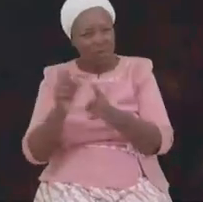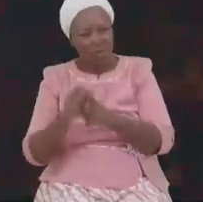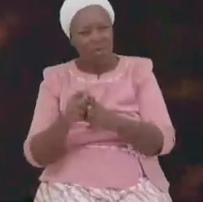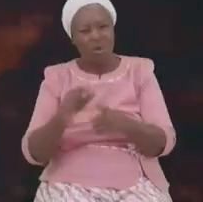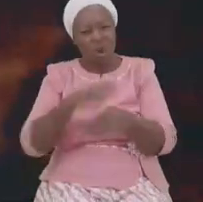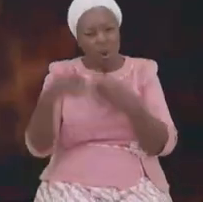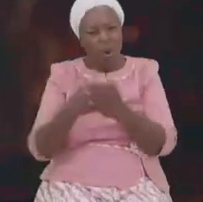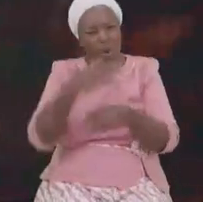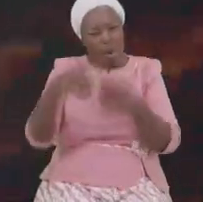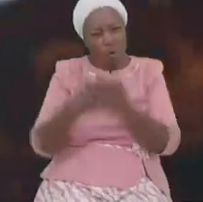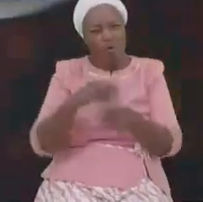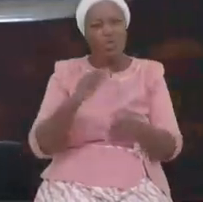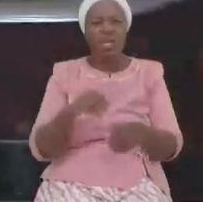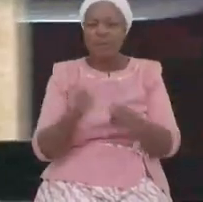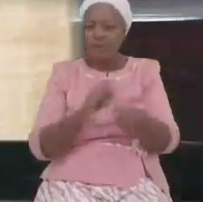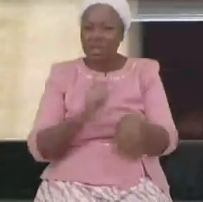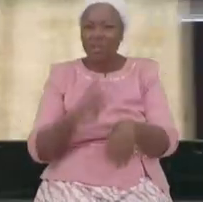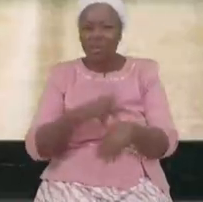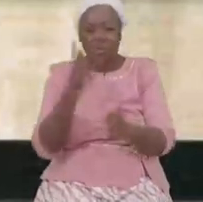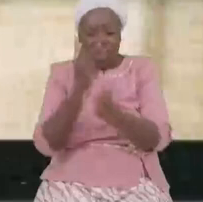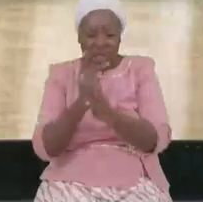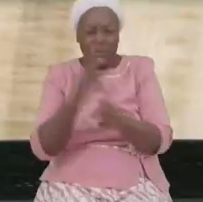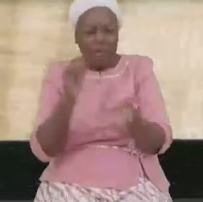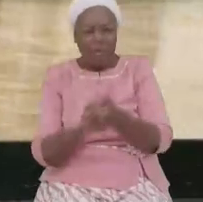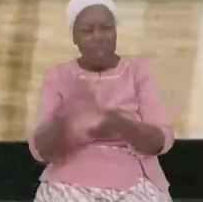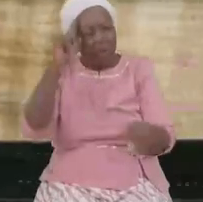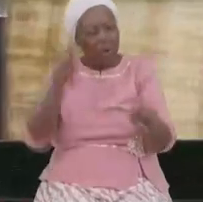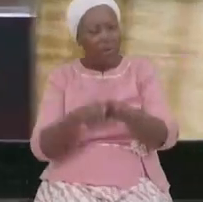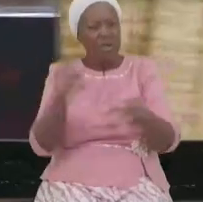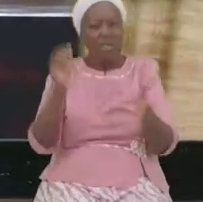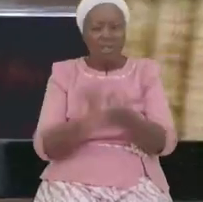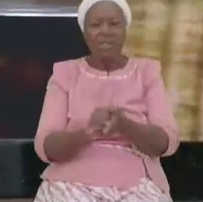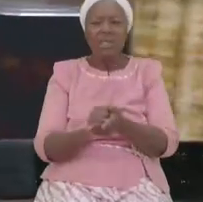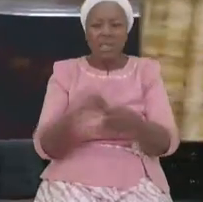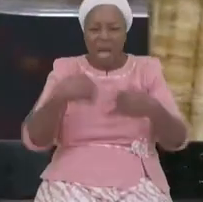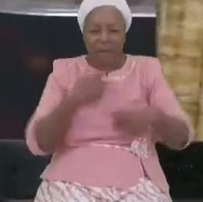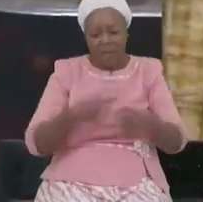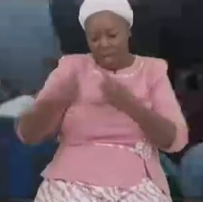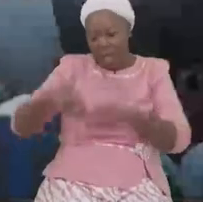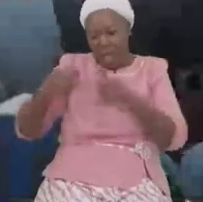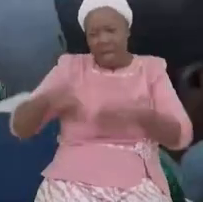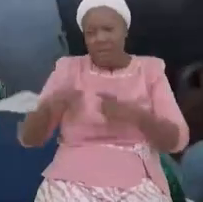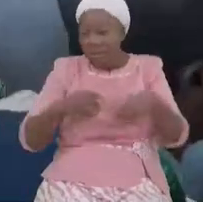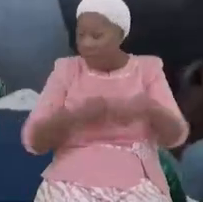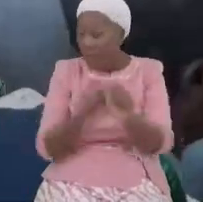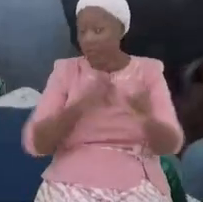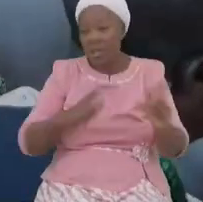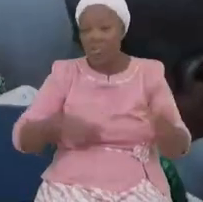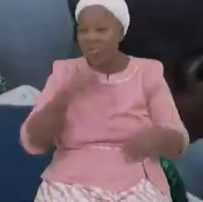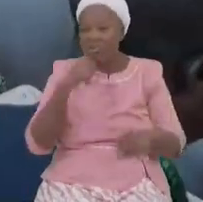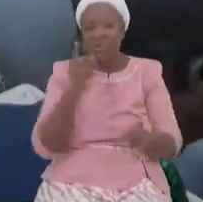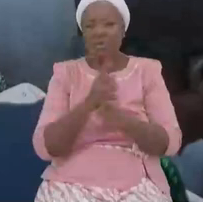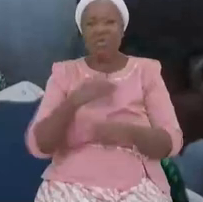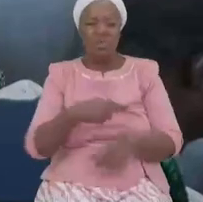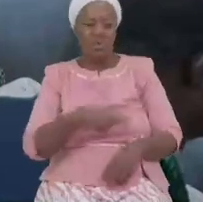gardez l'alliance, ceux-là qui ont un cœur à suivre le Seigneur, pas seulement les